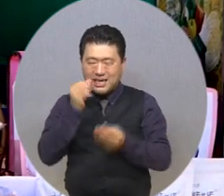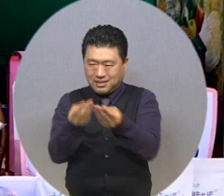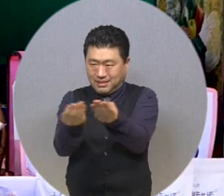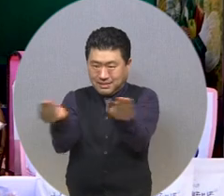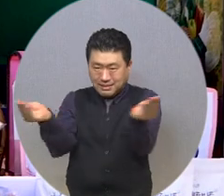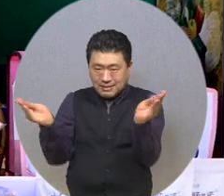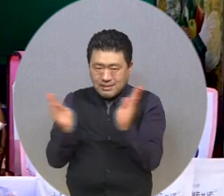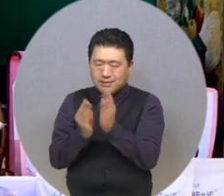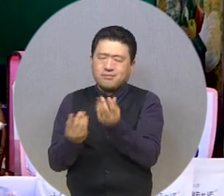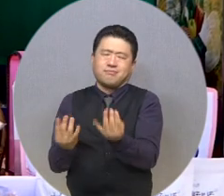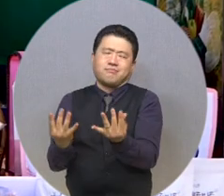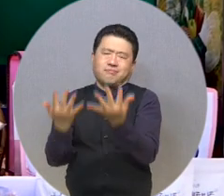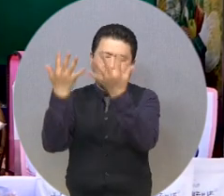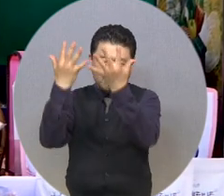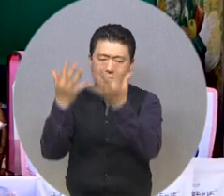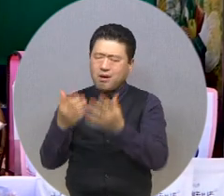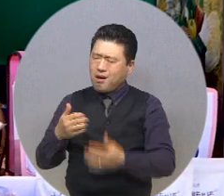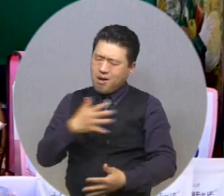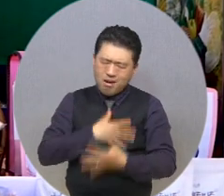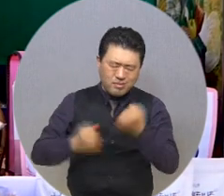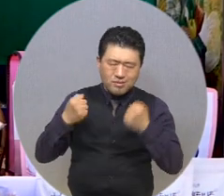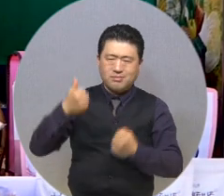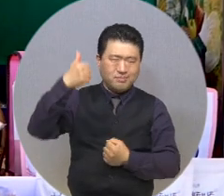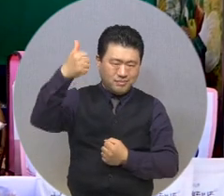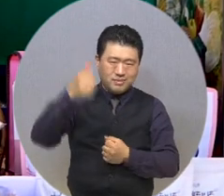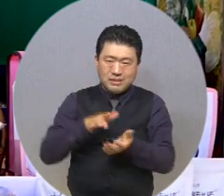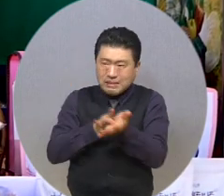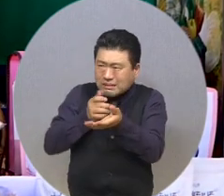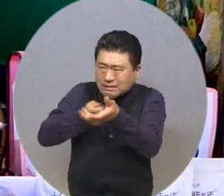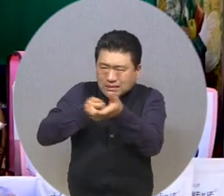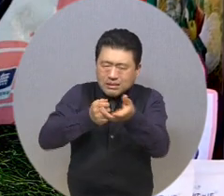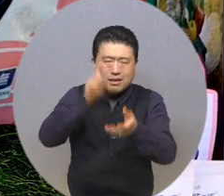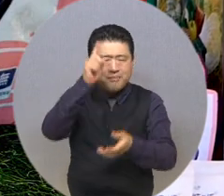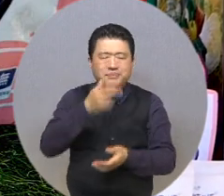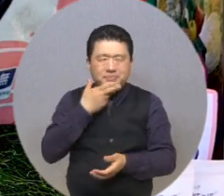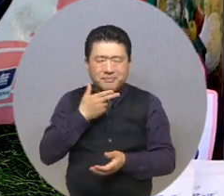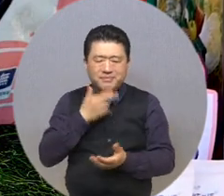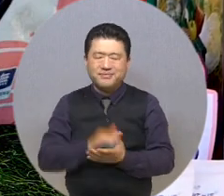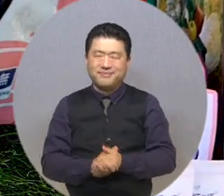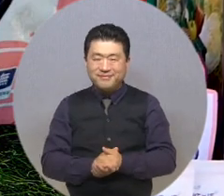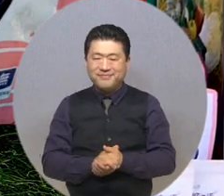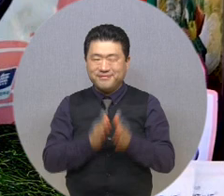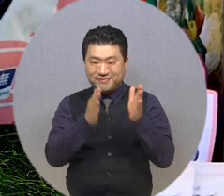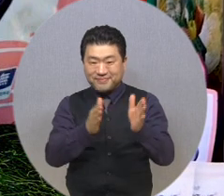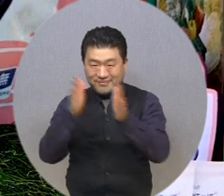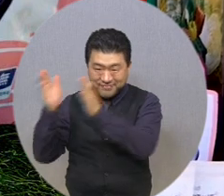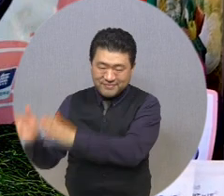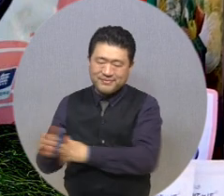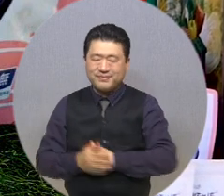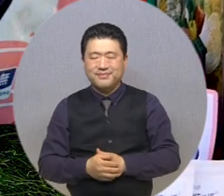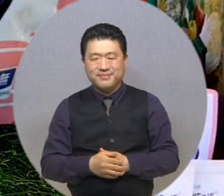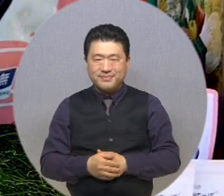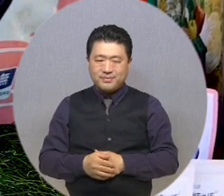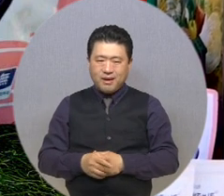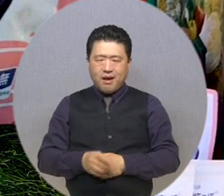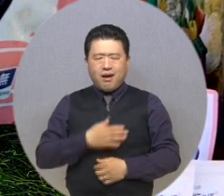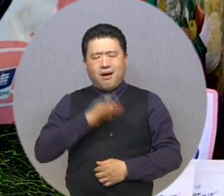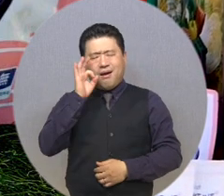건강식으로는 최고라고 생각합니다. 화학농약을 쓰지 않았습니다. 자 이번에는 나 이거 진짜